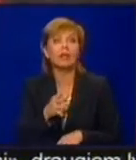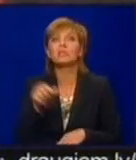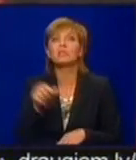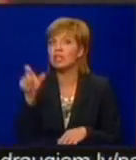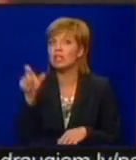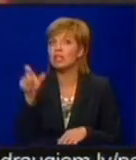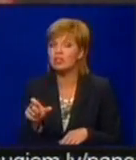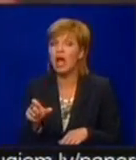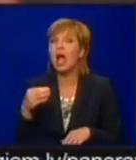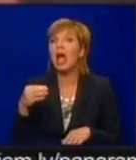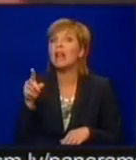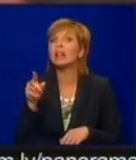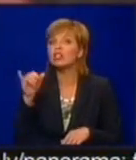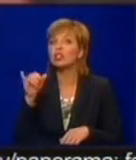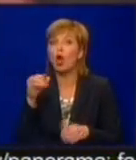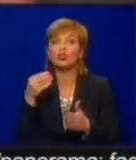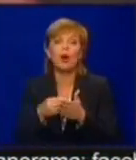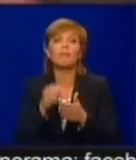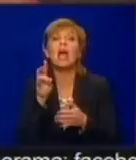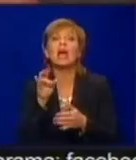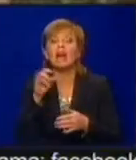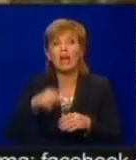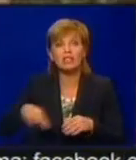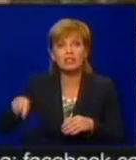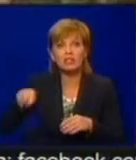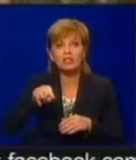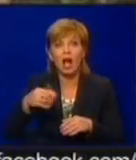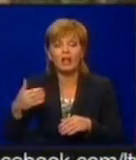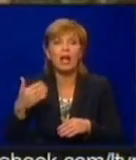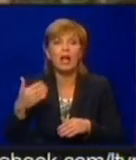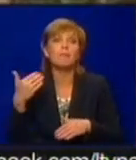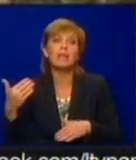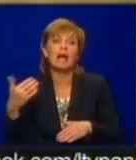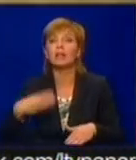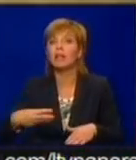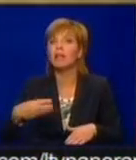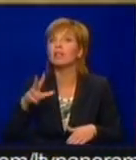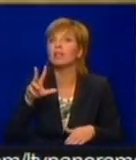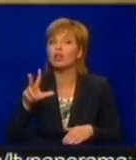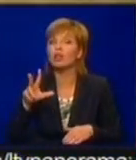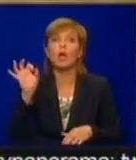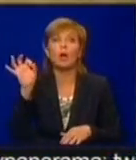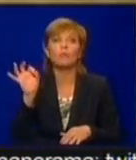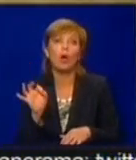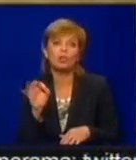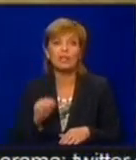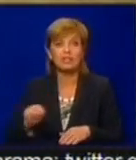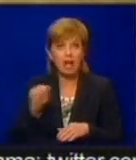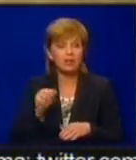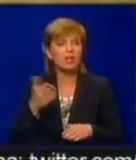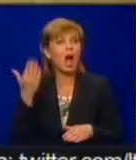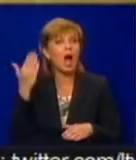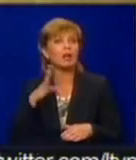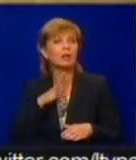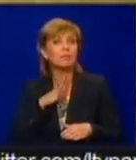cilvēkiem, Lērijs Ellisons, nopircis Havaju salu Lānai. Viņam tagad piederēs 98% salas. Agrāk tā bija